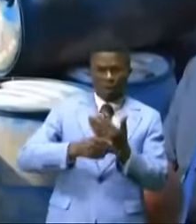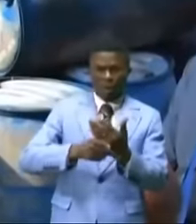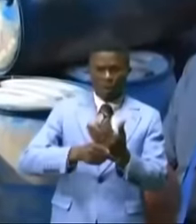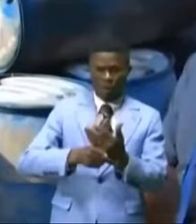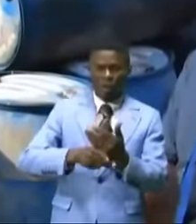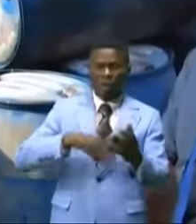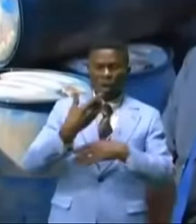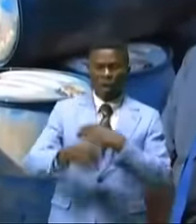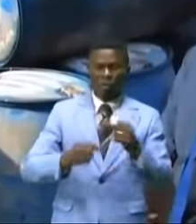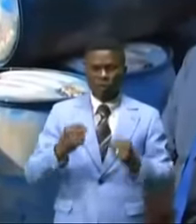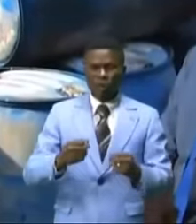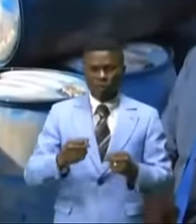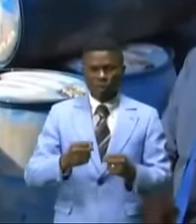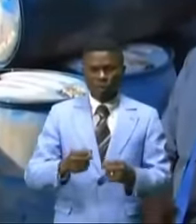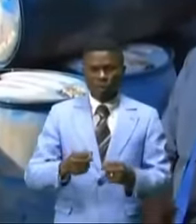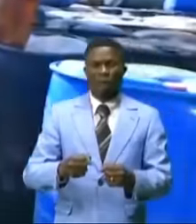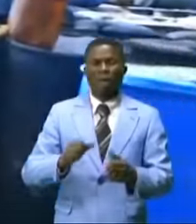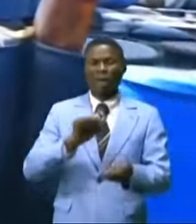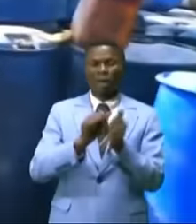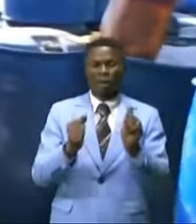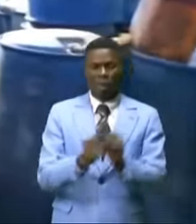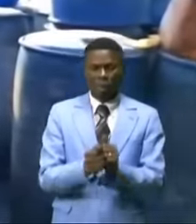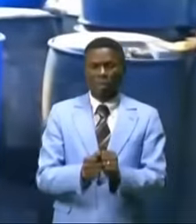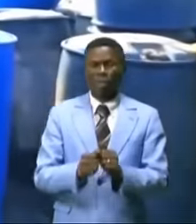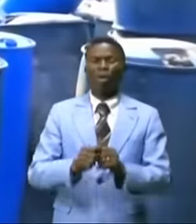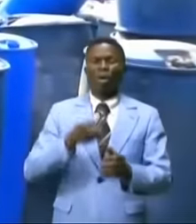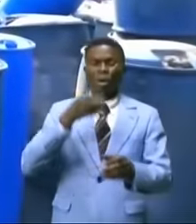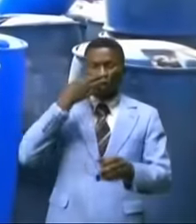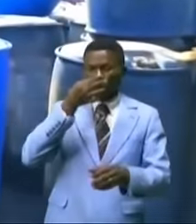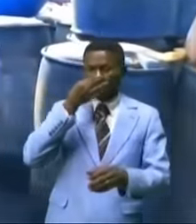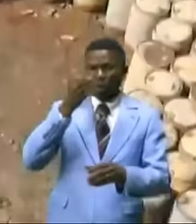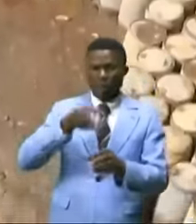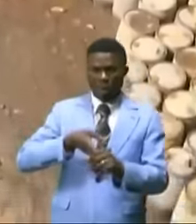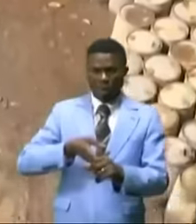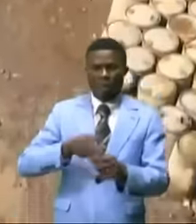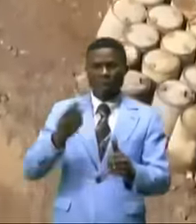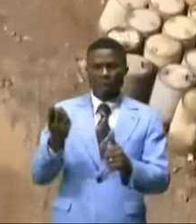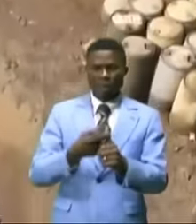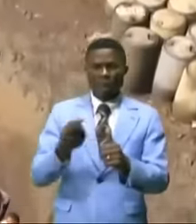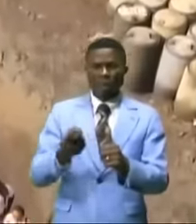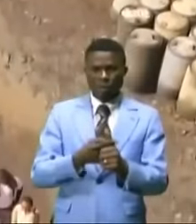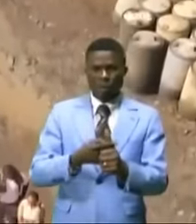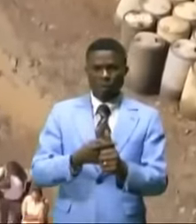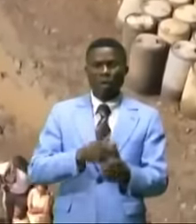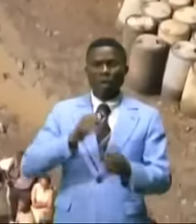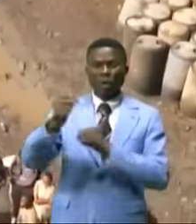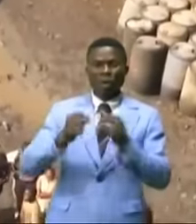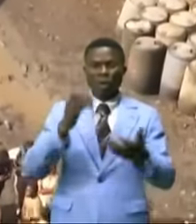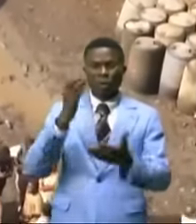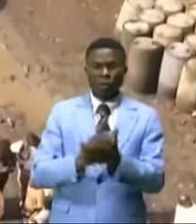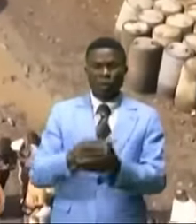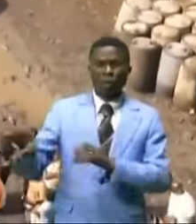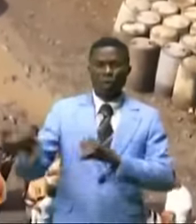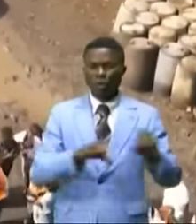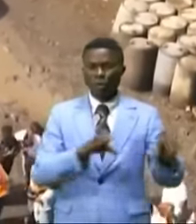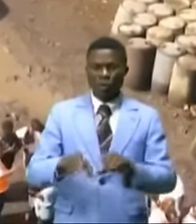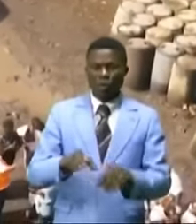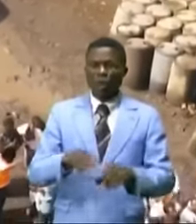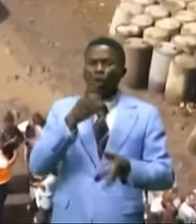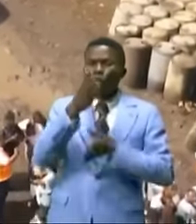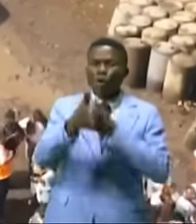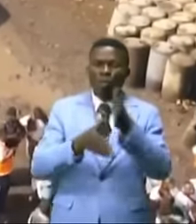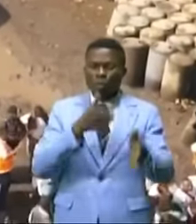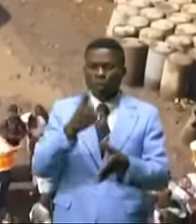des efforts d'assainissement du secteur aval pétrolier, s'agissant en particulier de la lutte contre les activités de la fraude